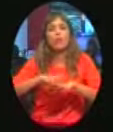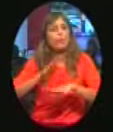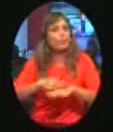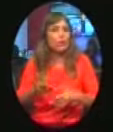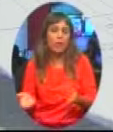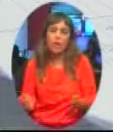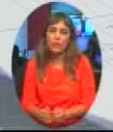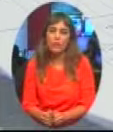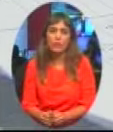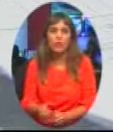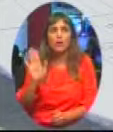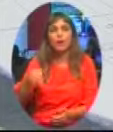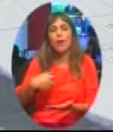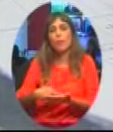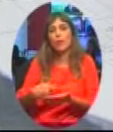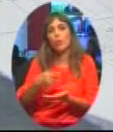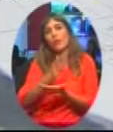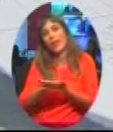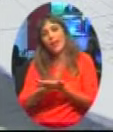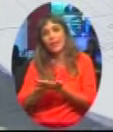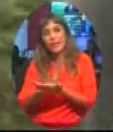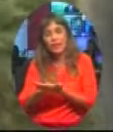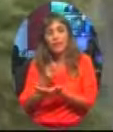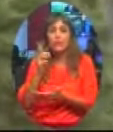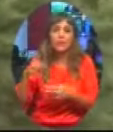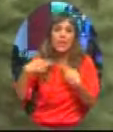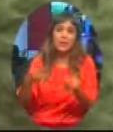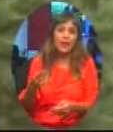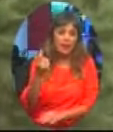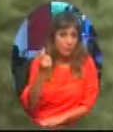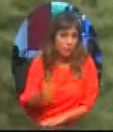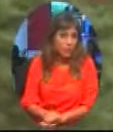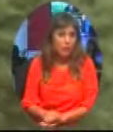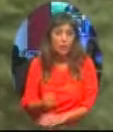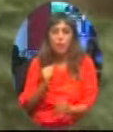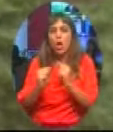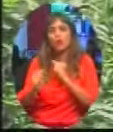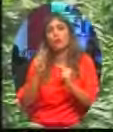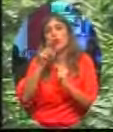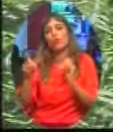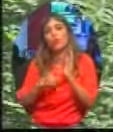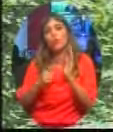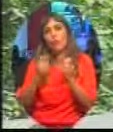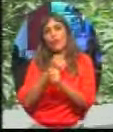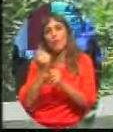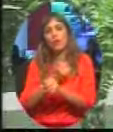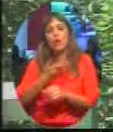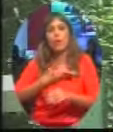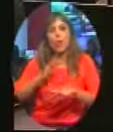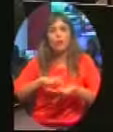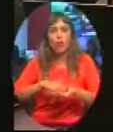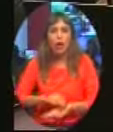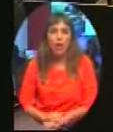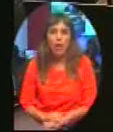כמו כן, המימון החלקי שמגיע בתור החזר כספי מקשה על דורשי עבודה לעבור הכשרה. אתה קודם כל